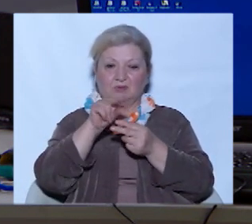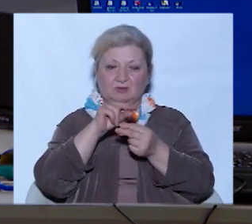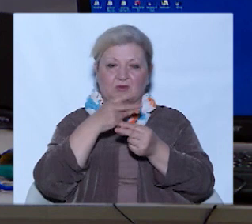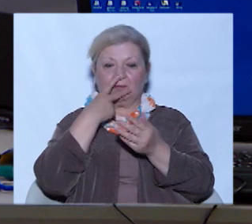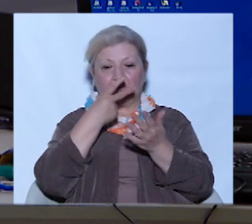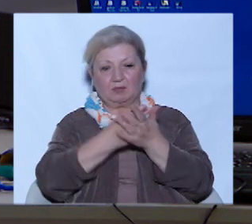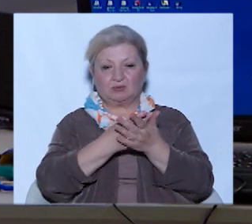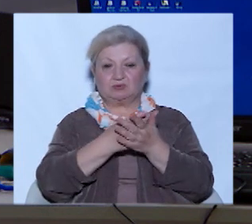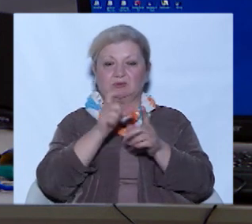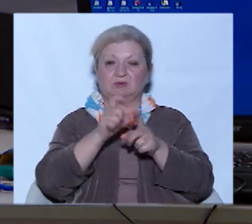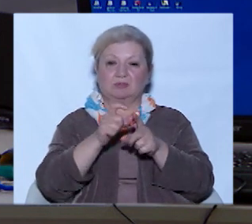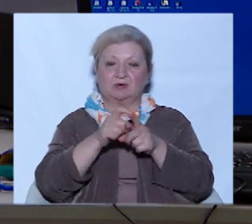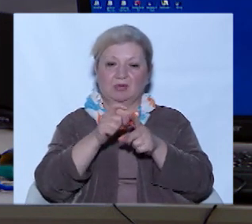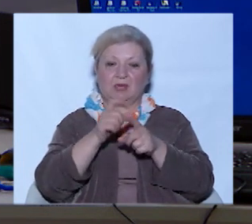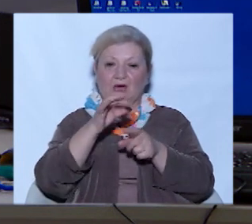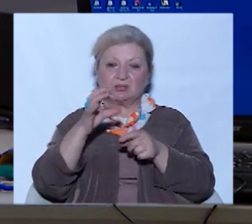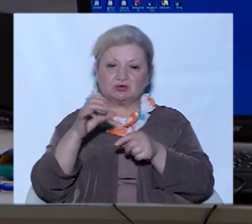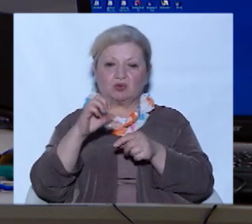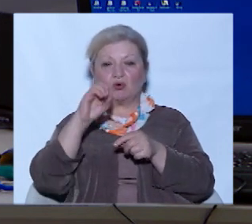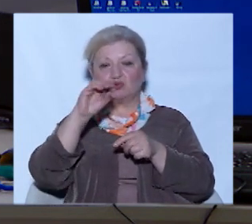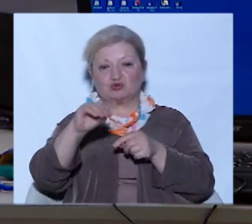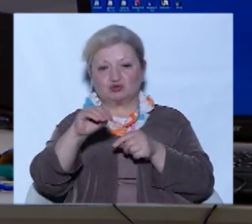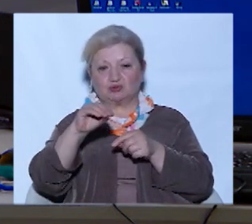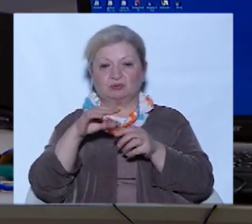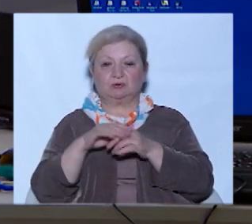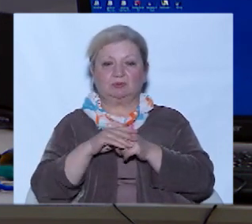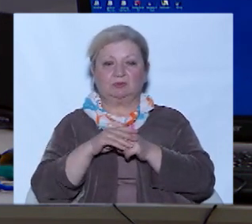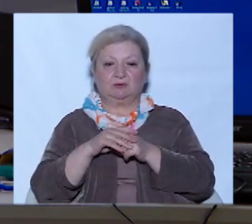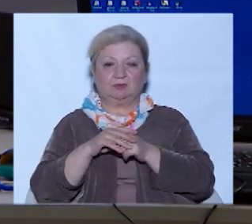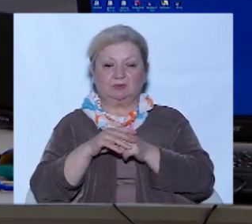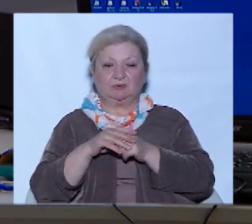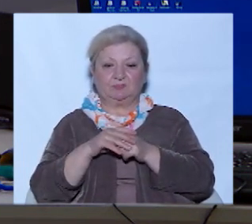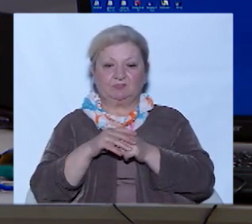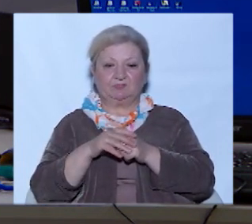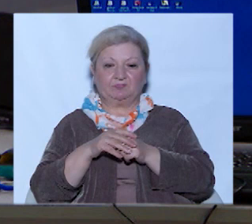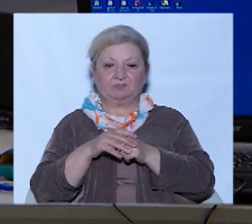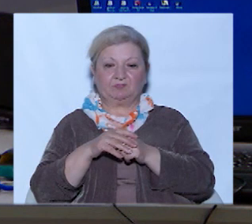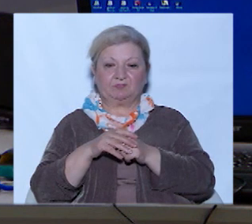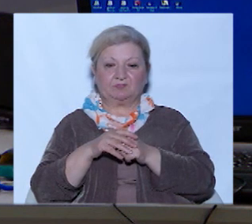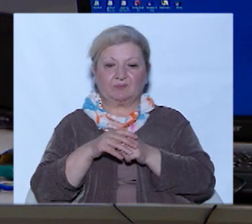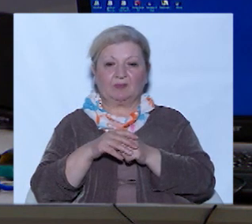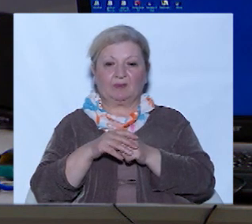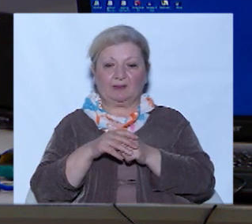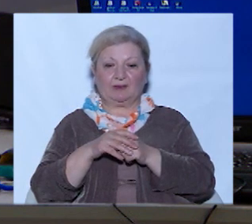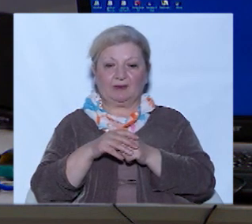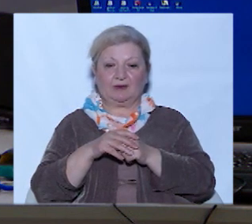ჟ. მაჩვენე ასო ჟ. აი, ვაჩვენოთ ასო ჟ.